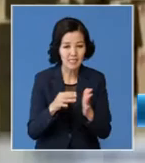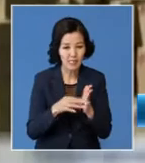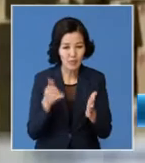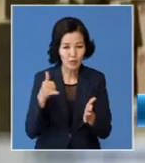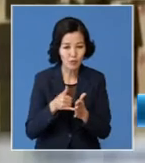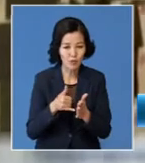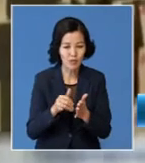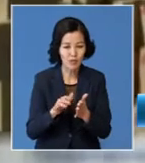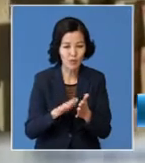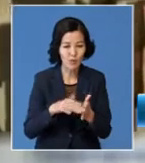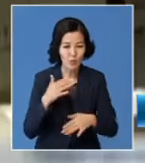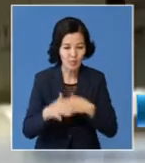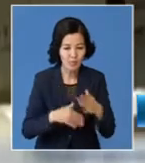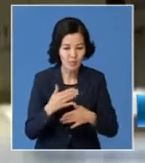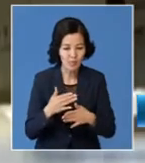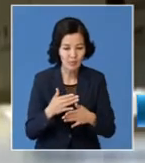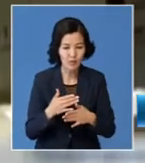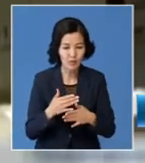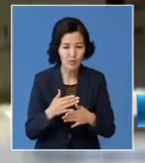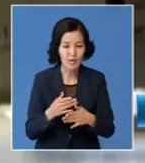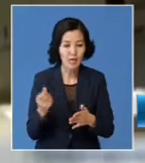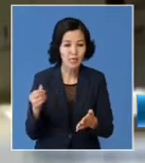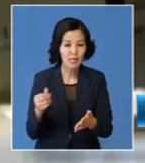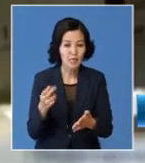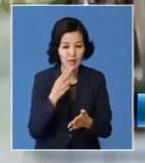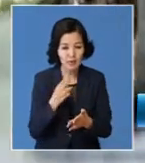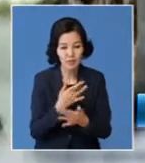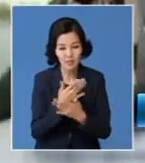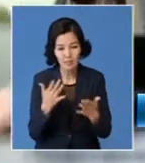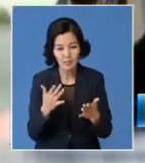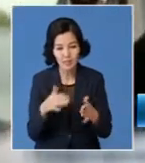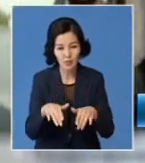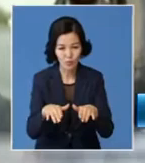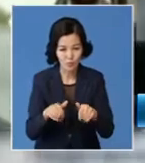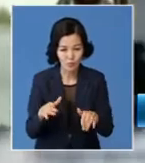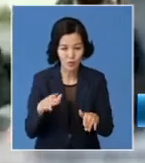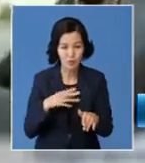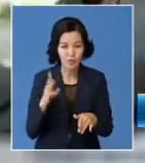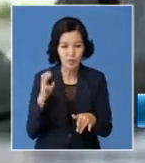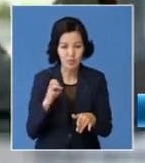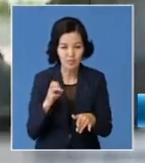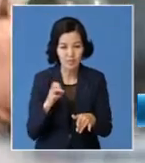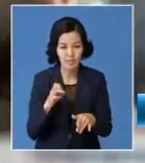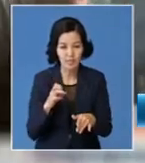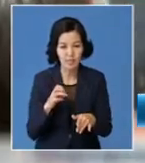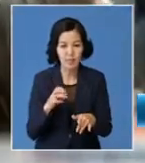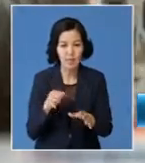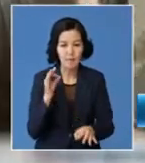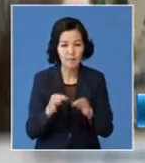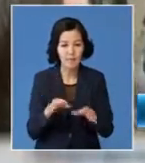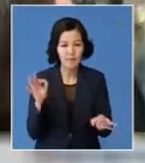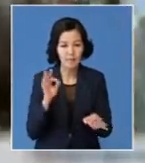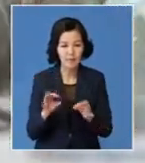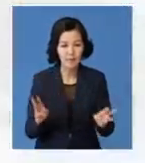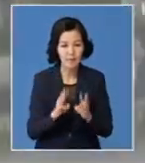алкогольной продукцией полицейские изъяли и табачную. Ее тоже уничтожили. Больше 3000 пачек сигарет облили бензином и подожгли.